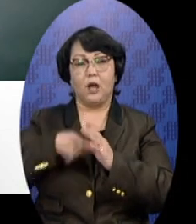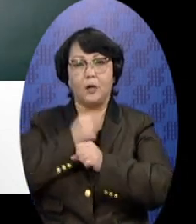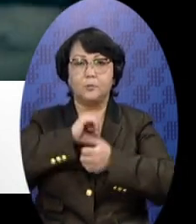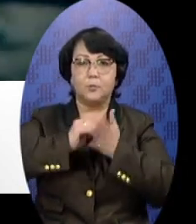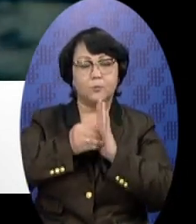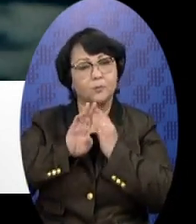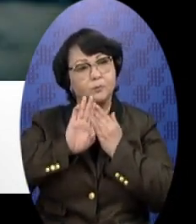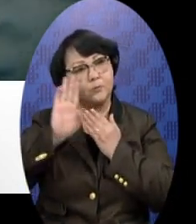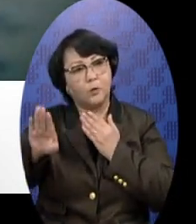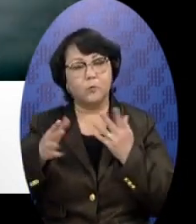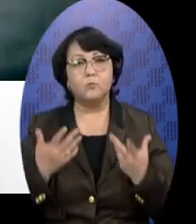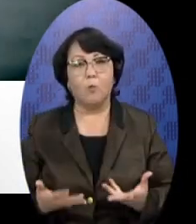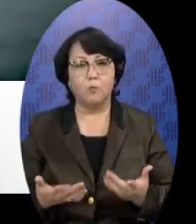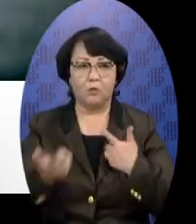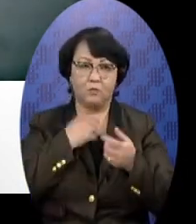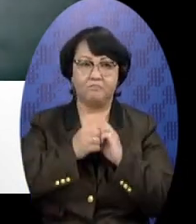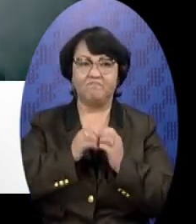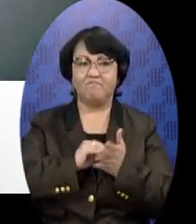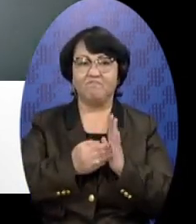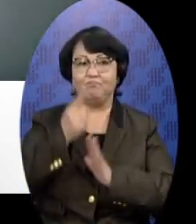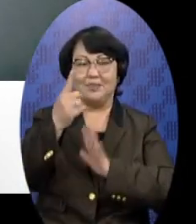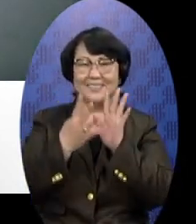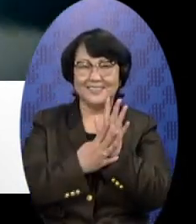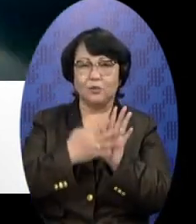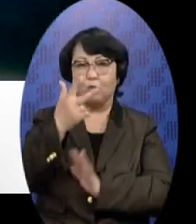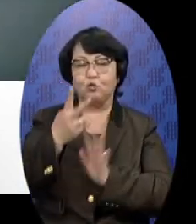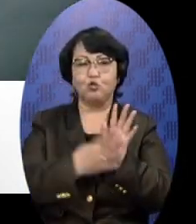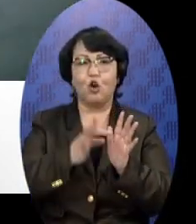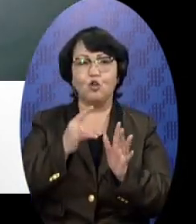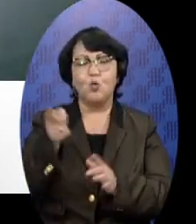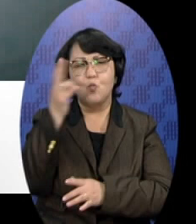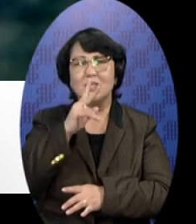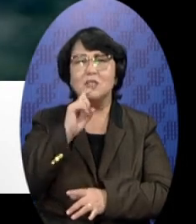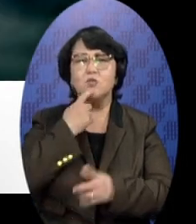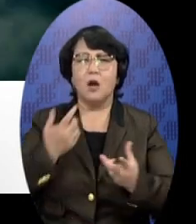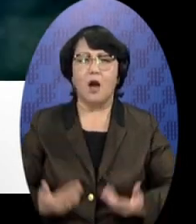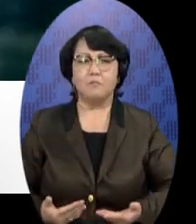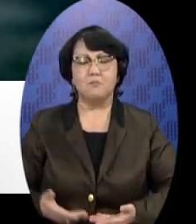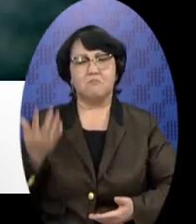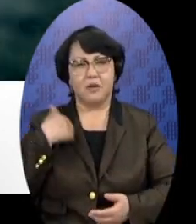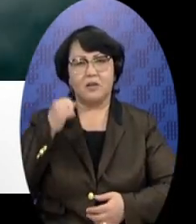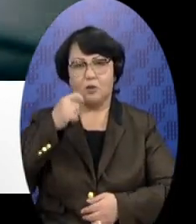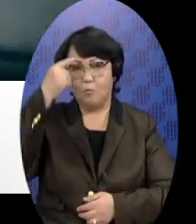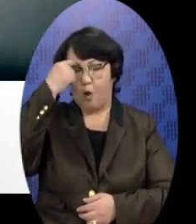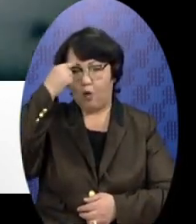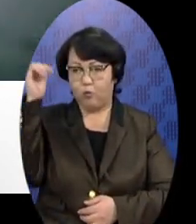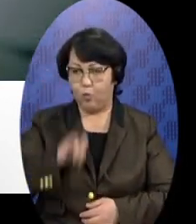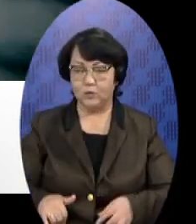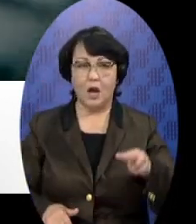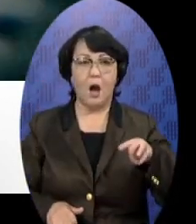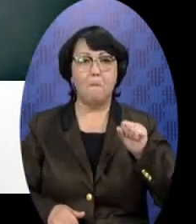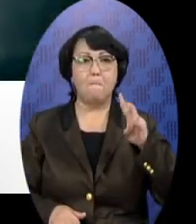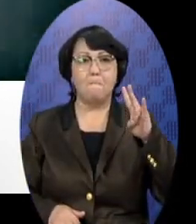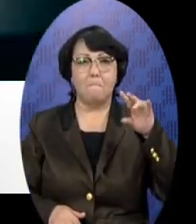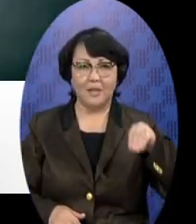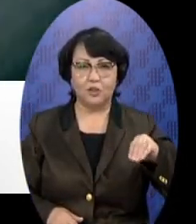төлөвлөгөөгөө гаргалаа. Баримтат кинонд 1939 оны хүнд хэцүү амьдралын ерөнхий төр зураг, Монгол улс болон Манжуга улсын хилийн болон